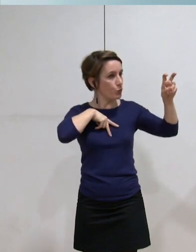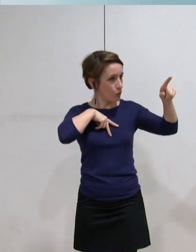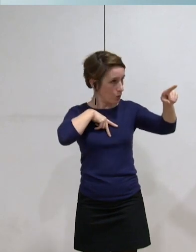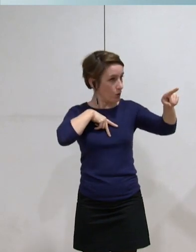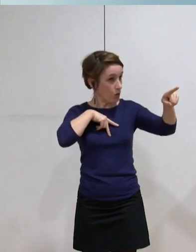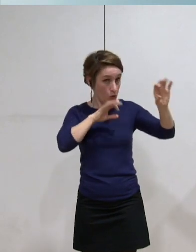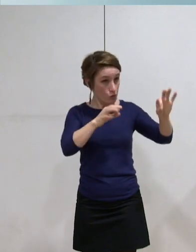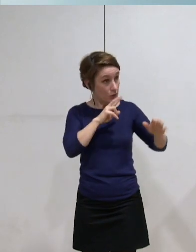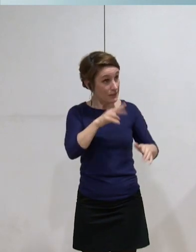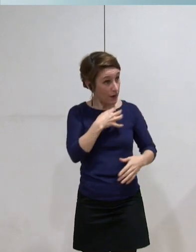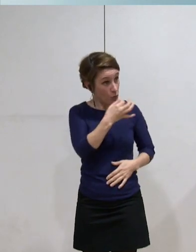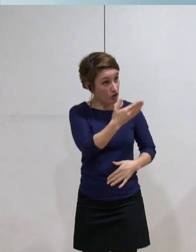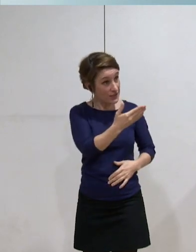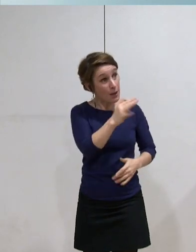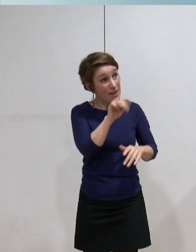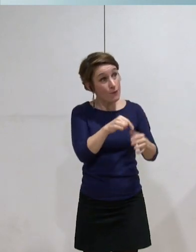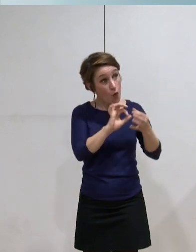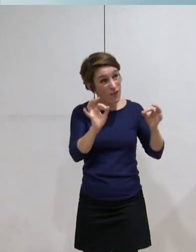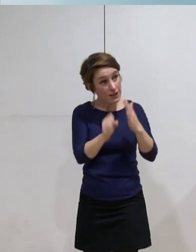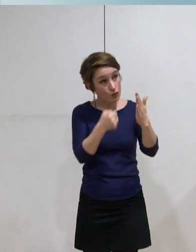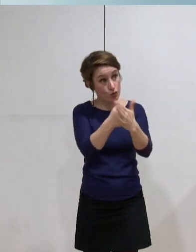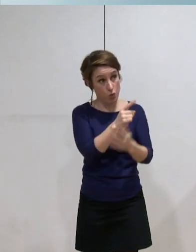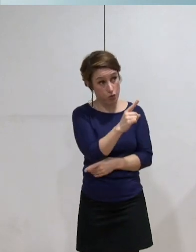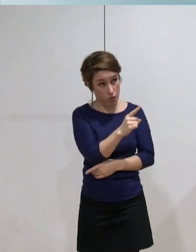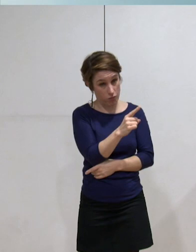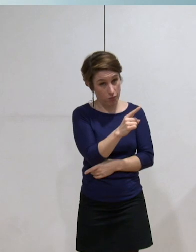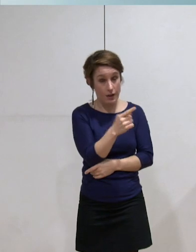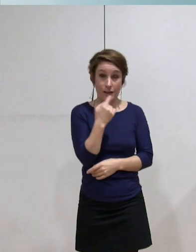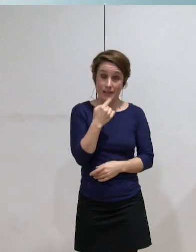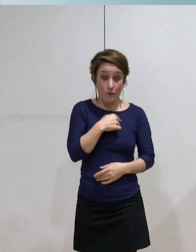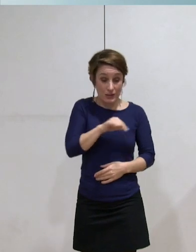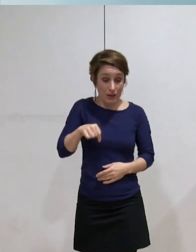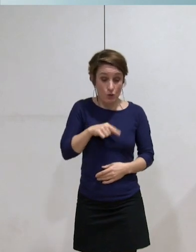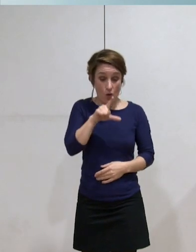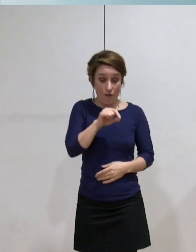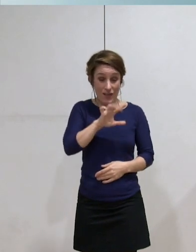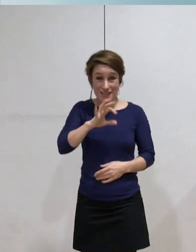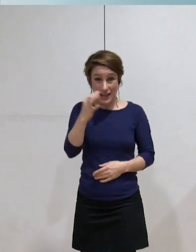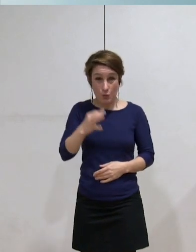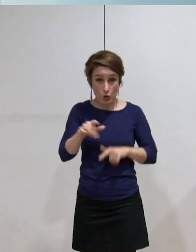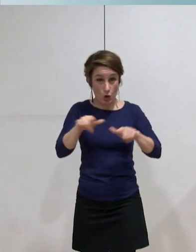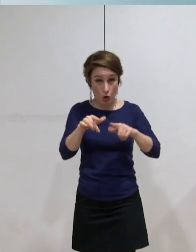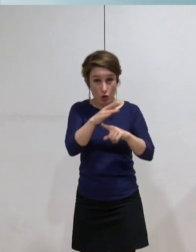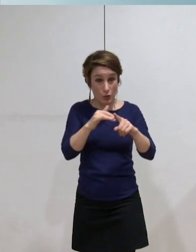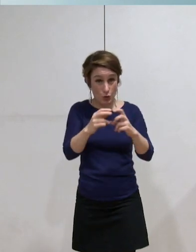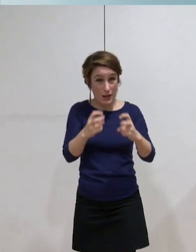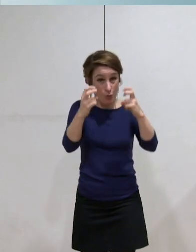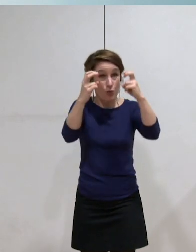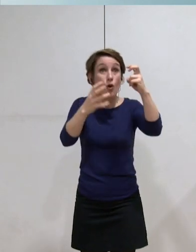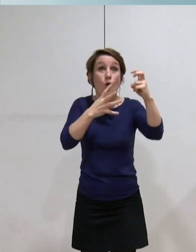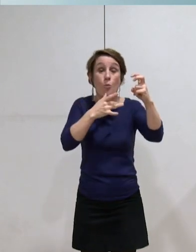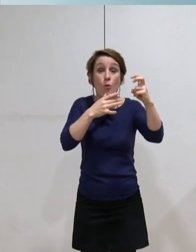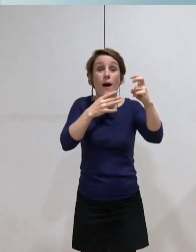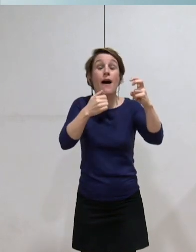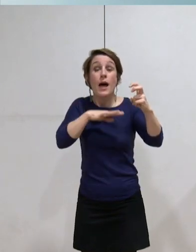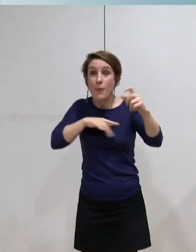jusqu'au bout c'est juste de dire que nous ne pourrons pas monter à 25 % de logement social en faisant du logement neuf et